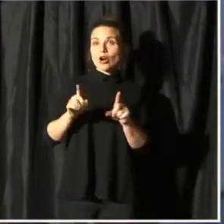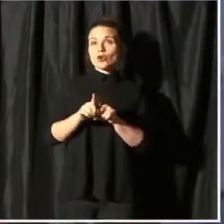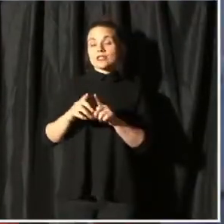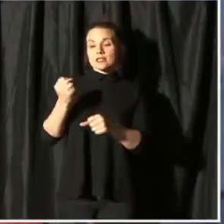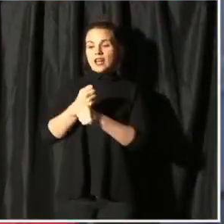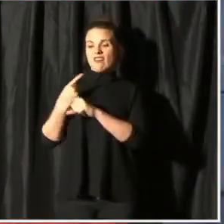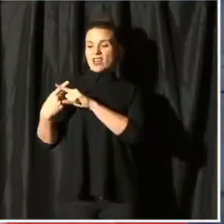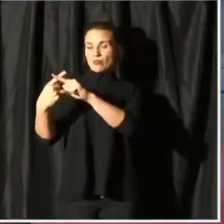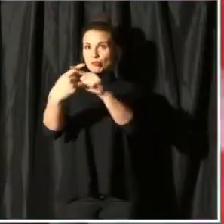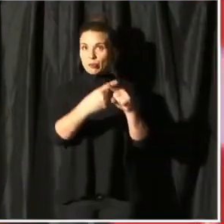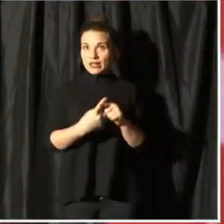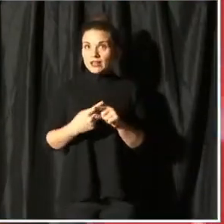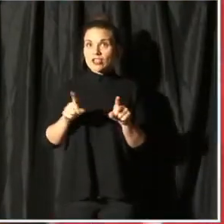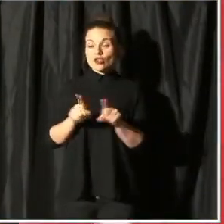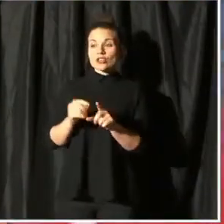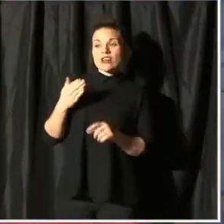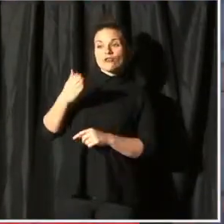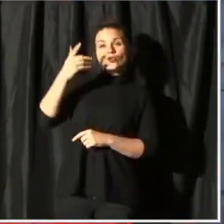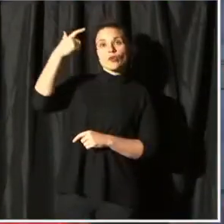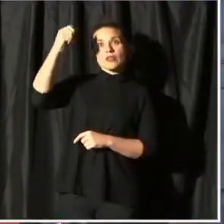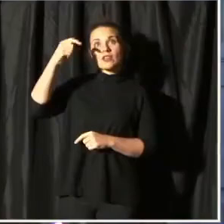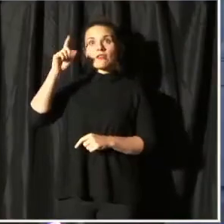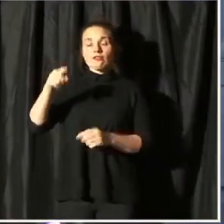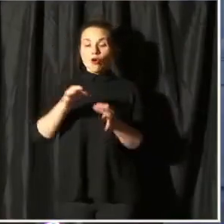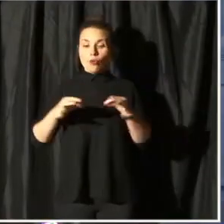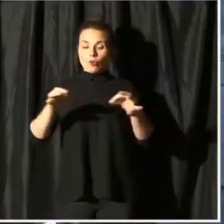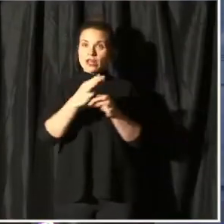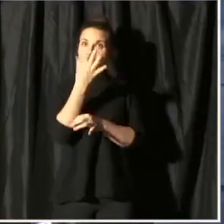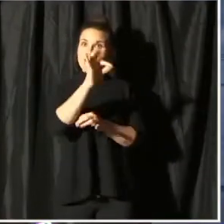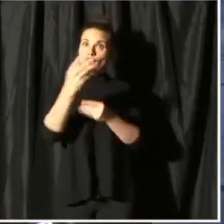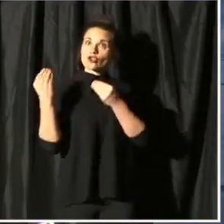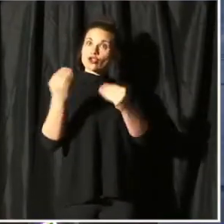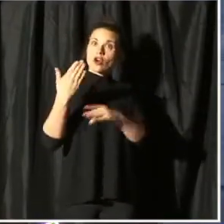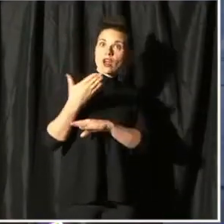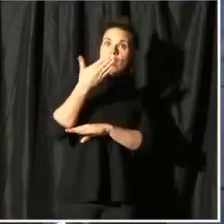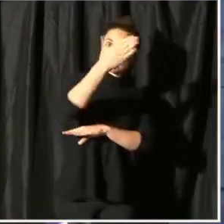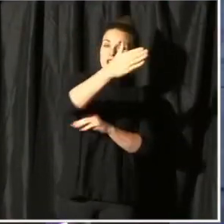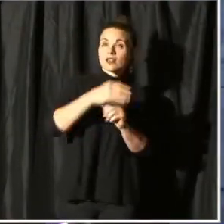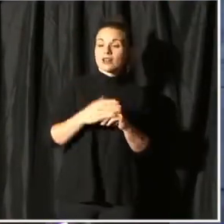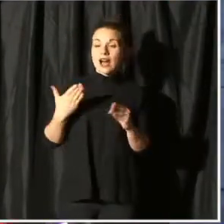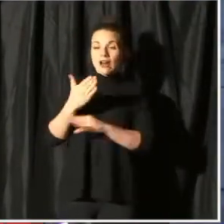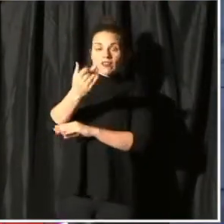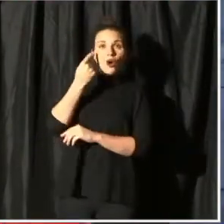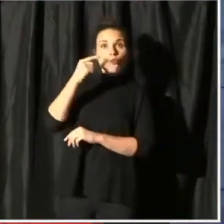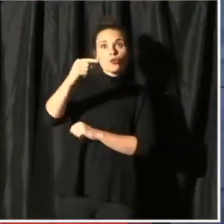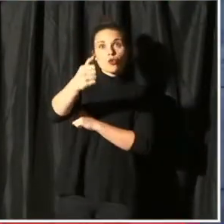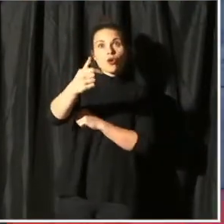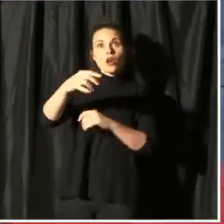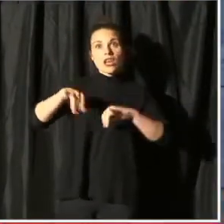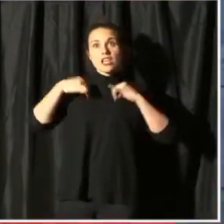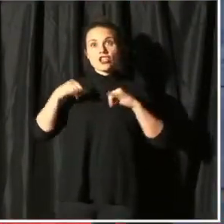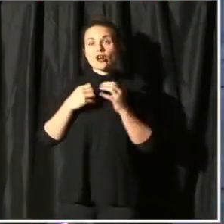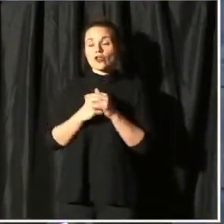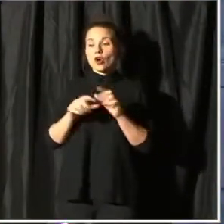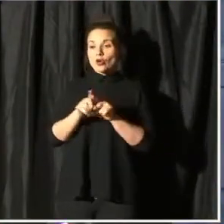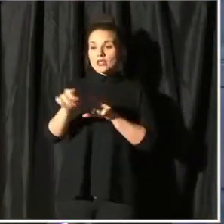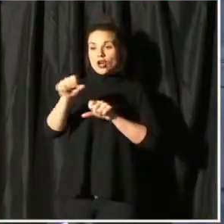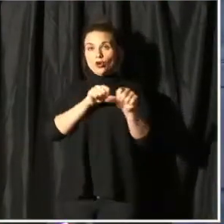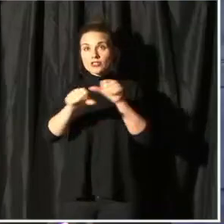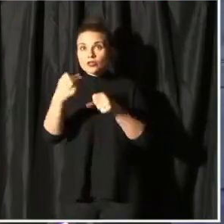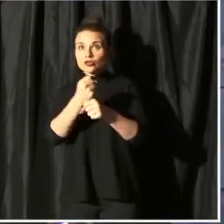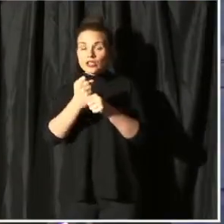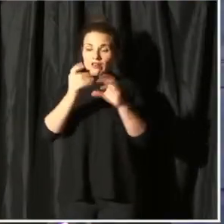futur président qui donne un avenir au pays un avenir aux jeunes des rémunérations des conditions de travail décentes aux travailleurs des pensions valeureux